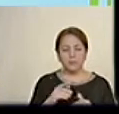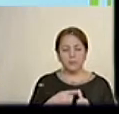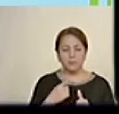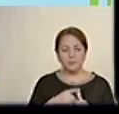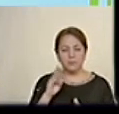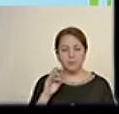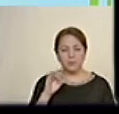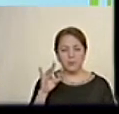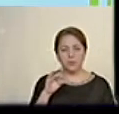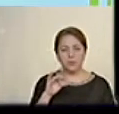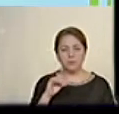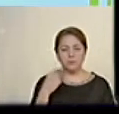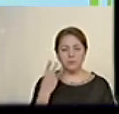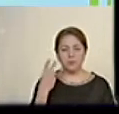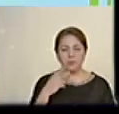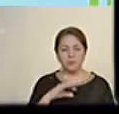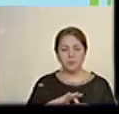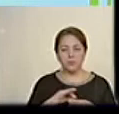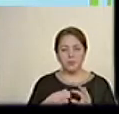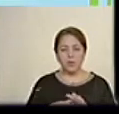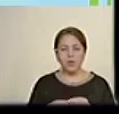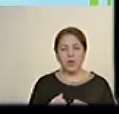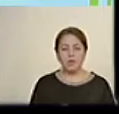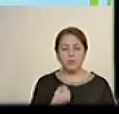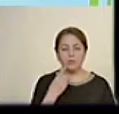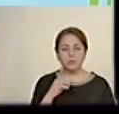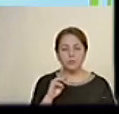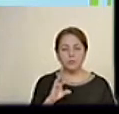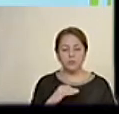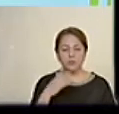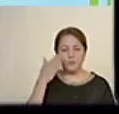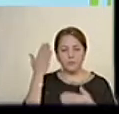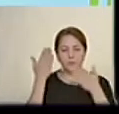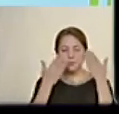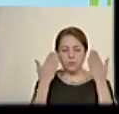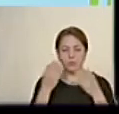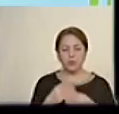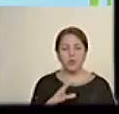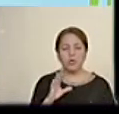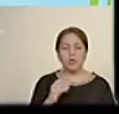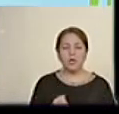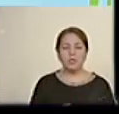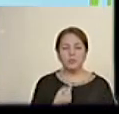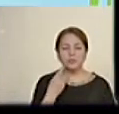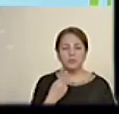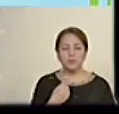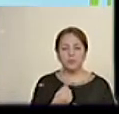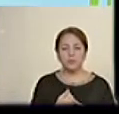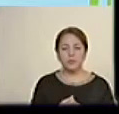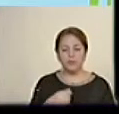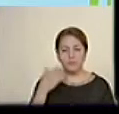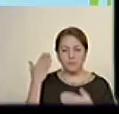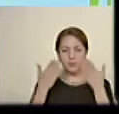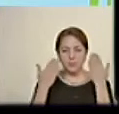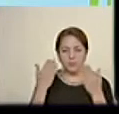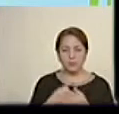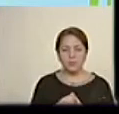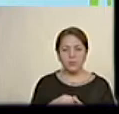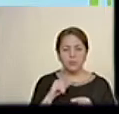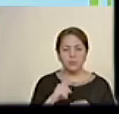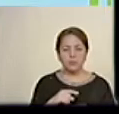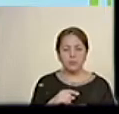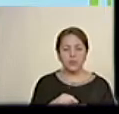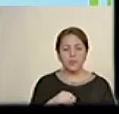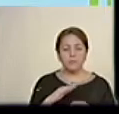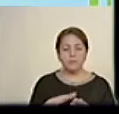втором предложении «от чего-то веселый», «веселый от чего», «от чего-то веселый», обстоятельства причины выражено местоименным